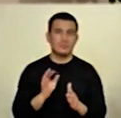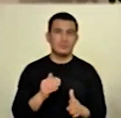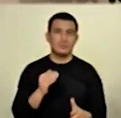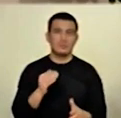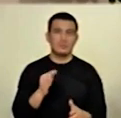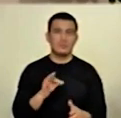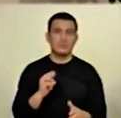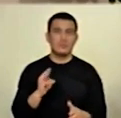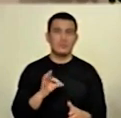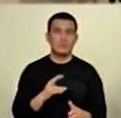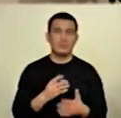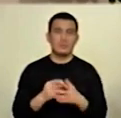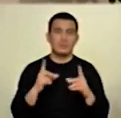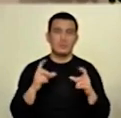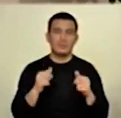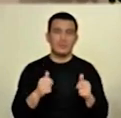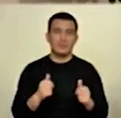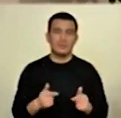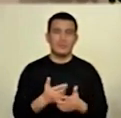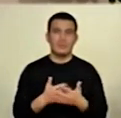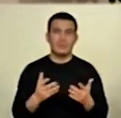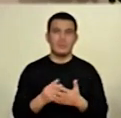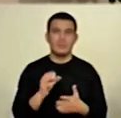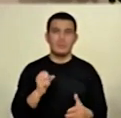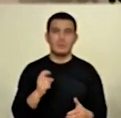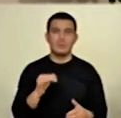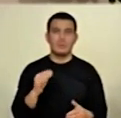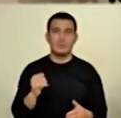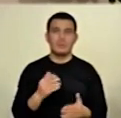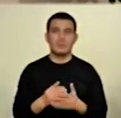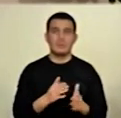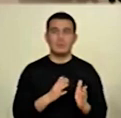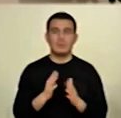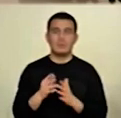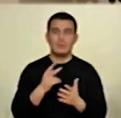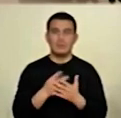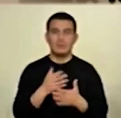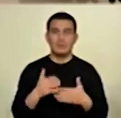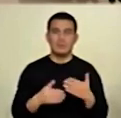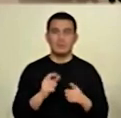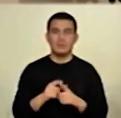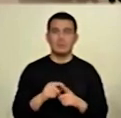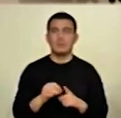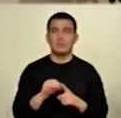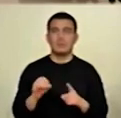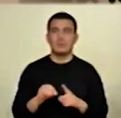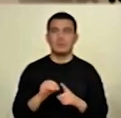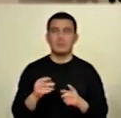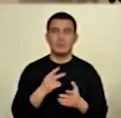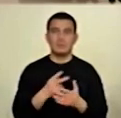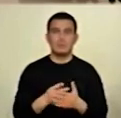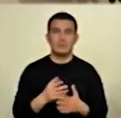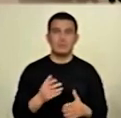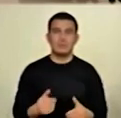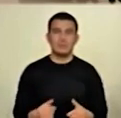fotolar bo'limiga o'tdik. Ya'ni fotolar nomli veb sahifamizga o'tgan edik. Mana endi sahifamiz tahrirlayapmiz. Matn yozib oldik. Endi bu sahifaga rasm qo'yish jarayonini